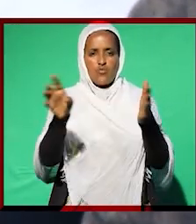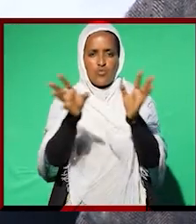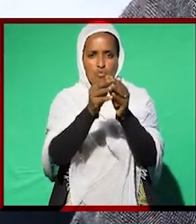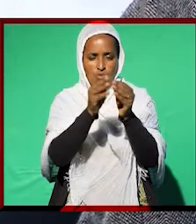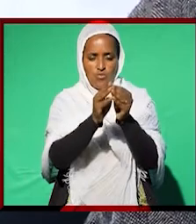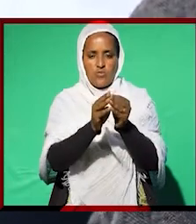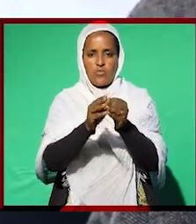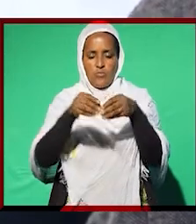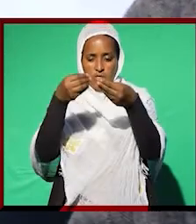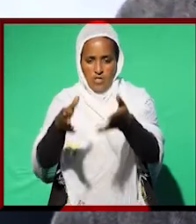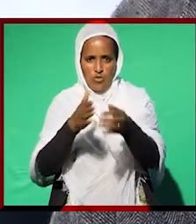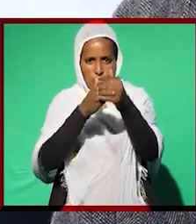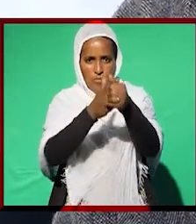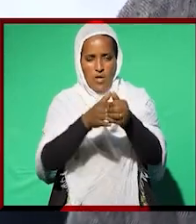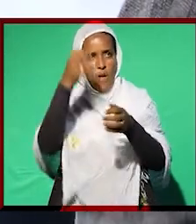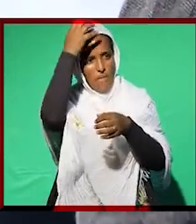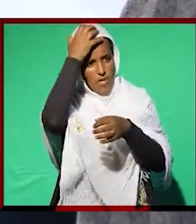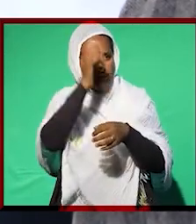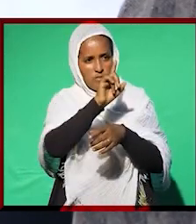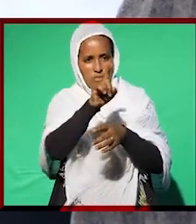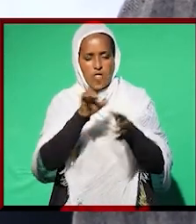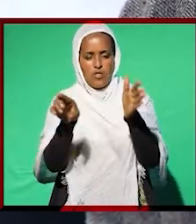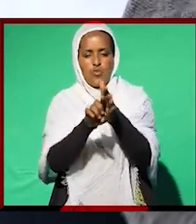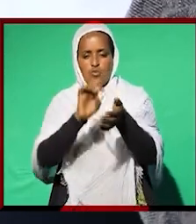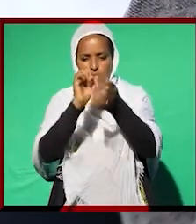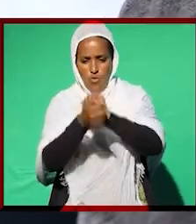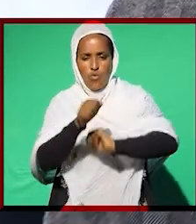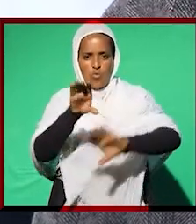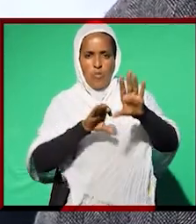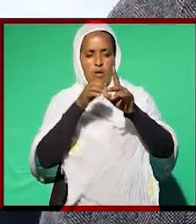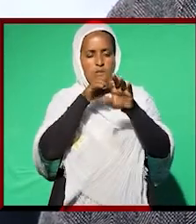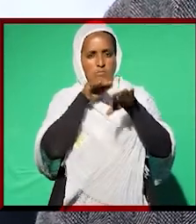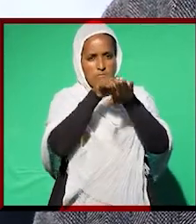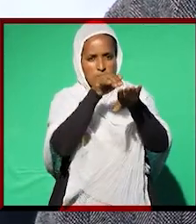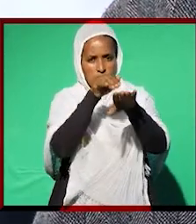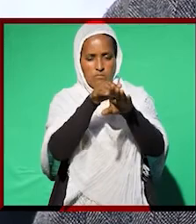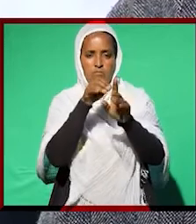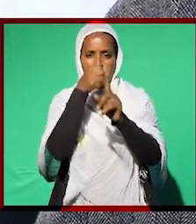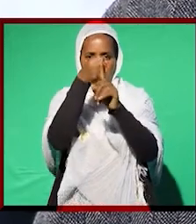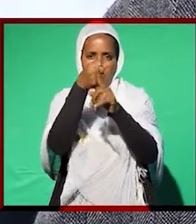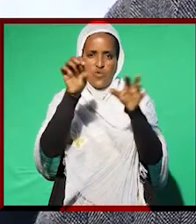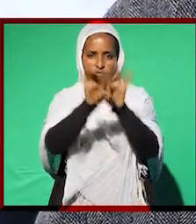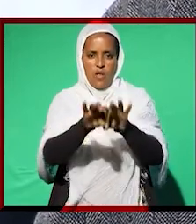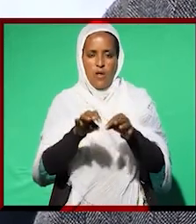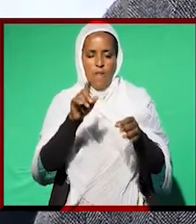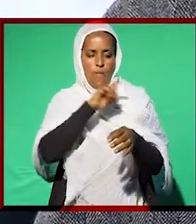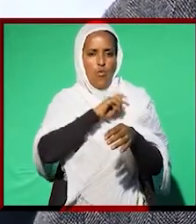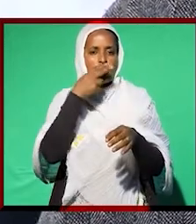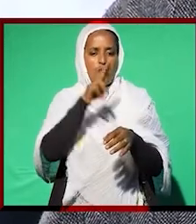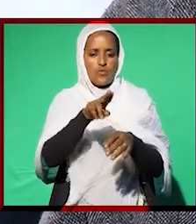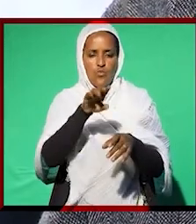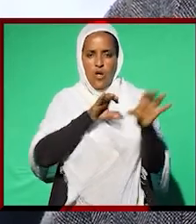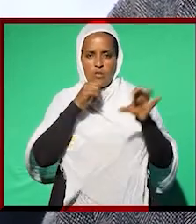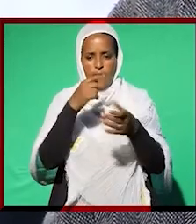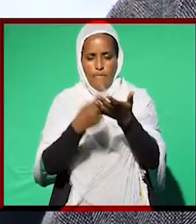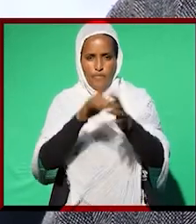ምእመናን ቅዱስ ሲኖዶስ በሰጣቸው መመሪያ ተነስተው መንግስታቸውን መጠየቅና ህጎች እንዲቀየሩ ማድረግ ንቅናቄ ነው የሚያስፈልገው። ይሄ ቅዱስ ሲኖዶስ ፖሊስ